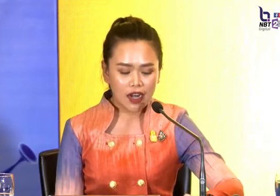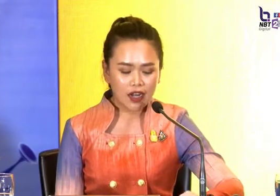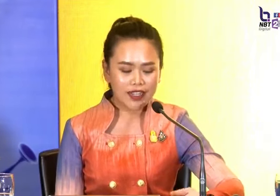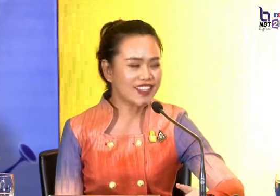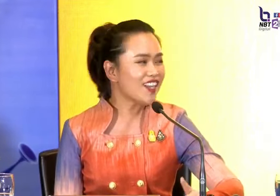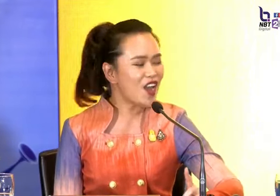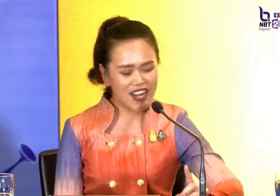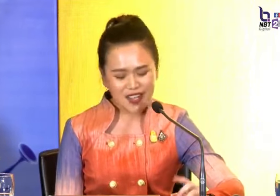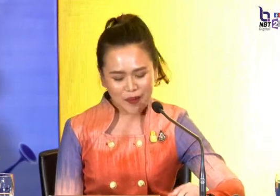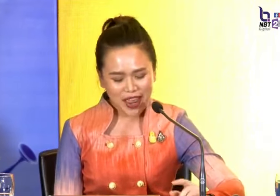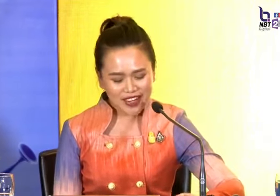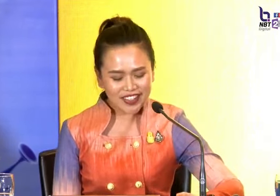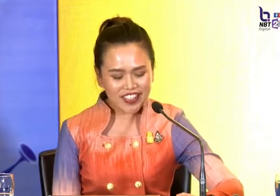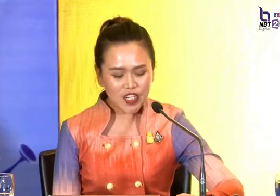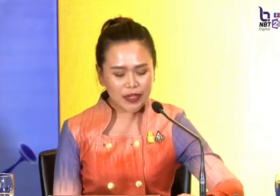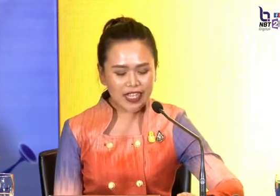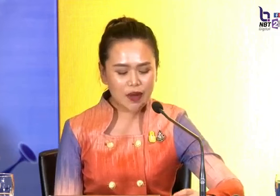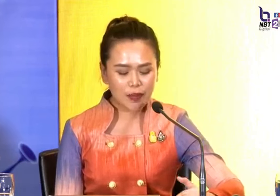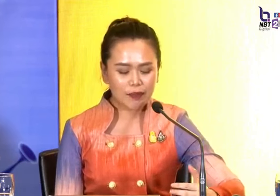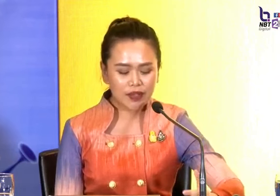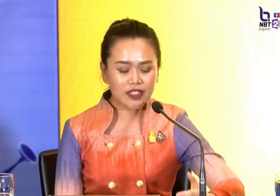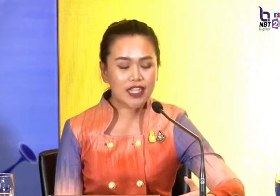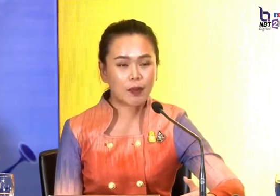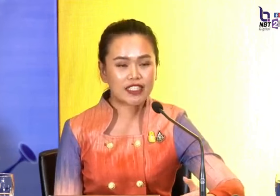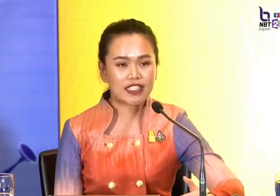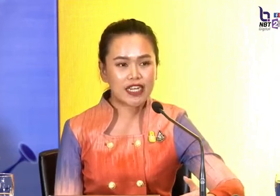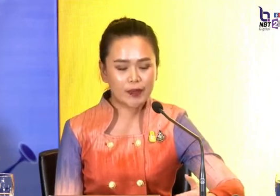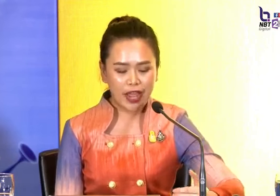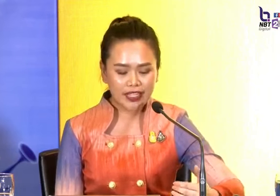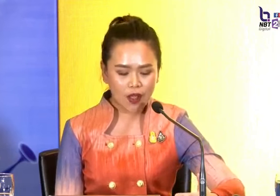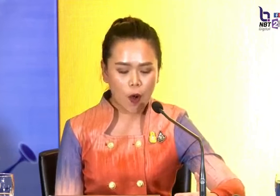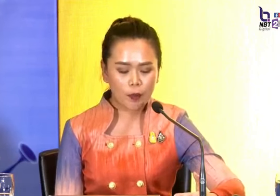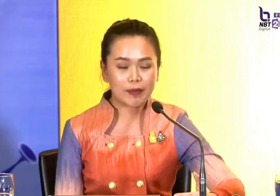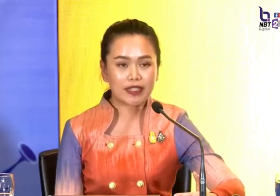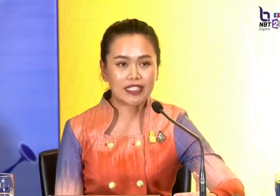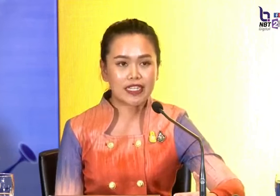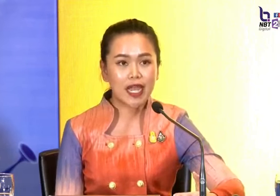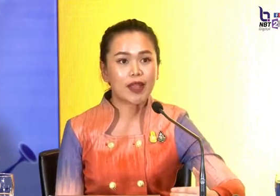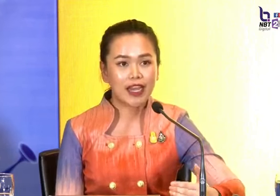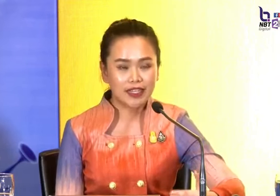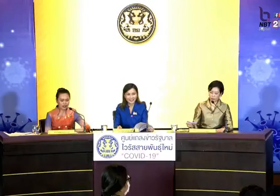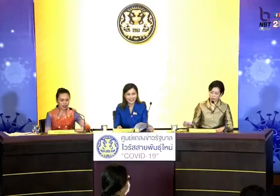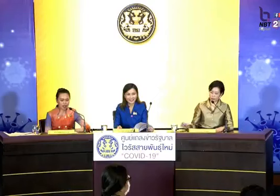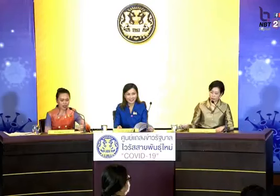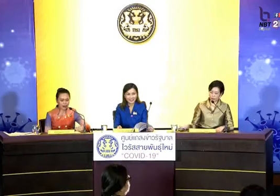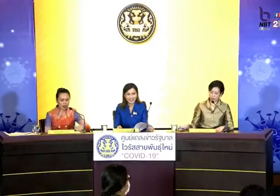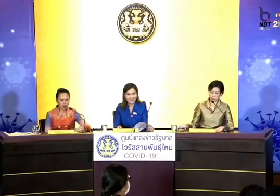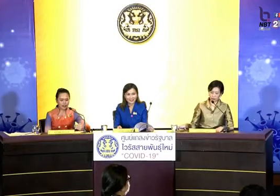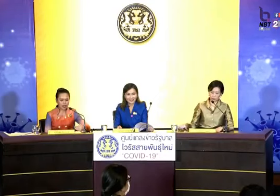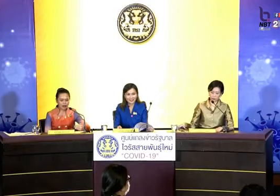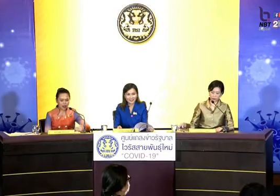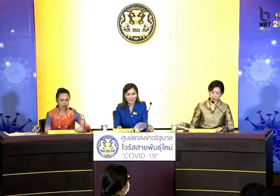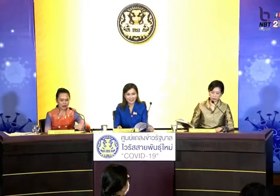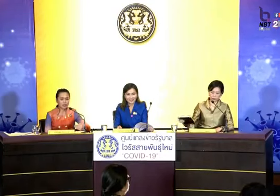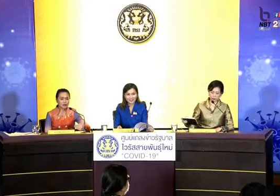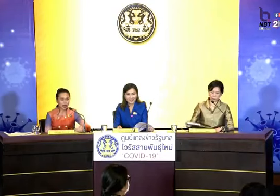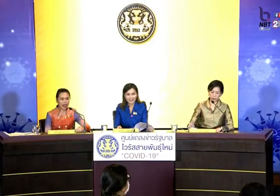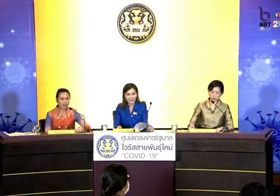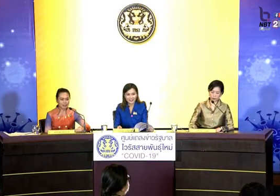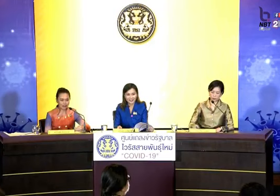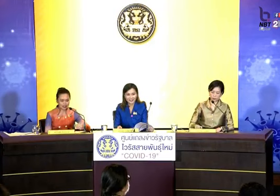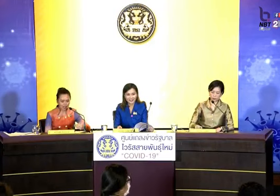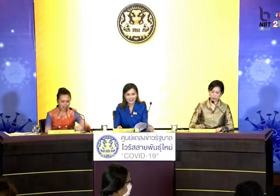นะคะและอีกประเภทหนึ่งก็คือเป็นการปรับเลื่อนจากบัญชีแนบท้าย2เป็นบัญชีแนบท้าย1นั่นหมายความว่าสัตว์ป่าและ